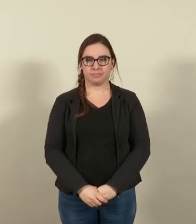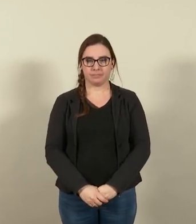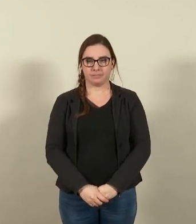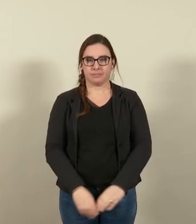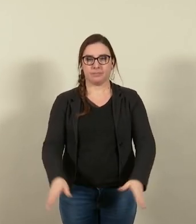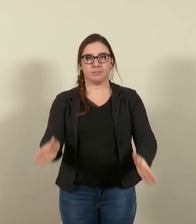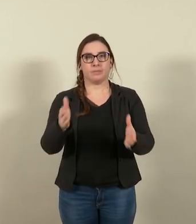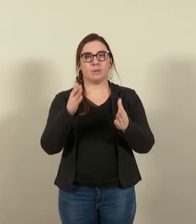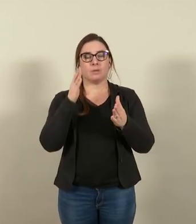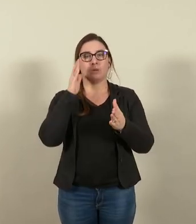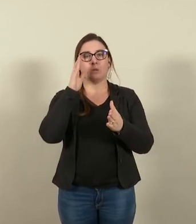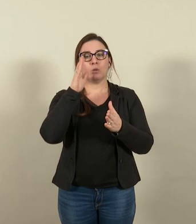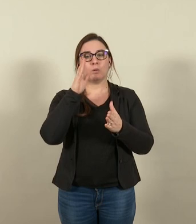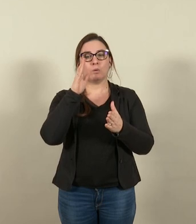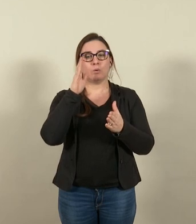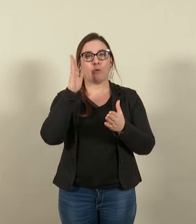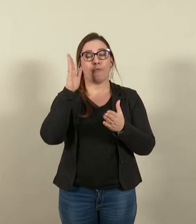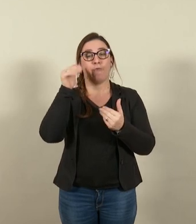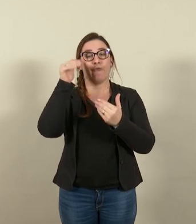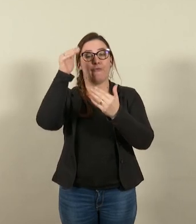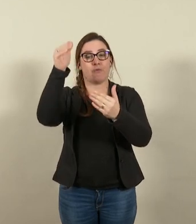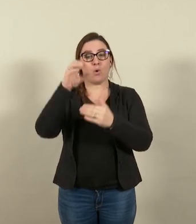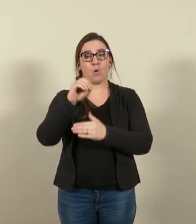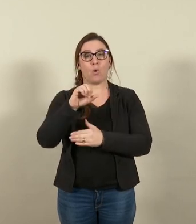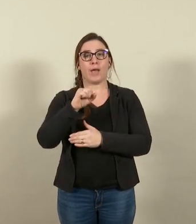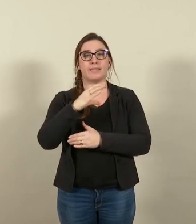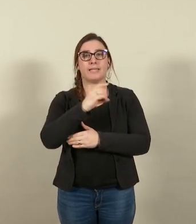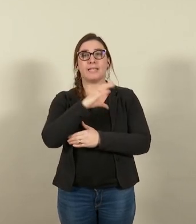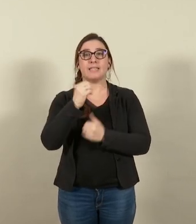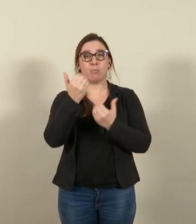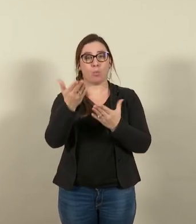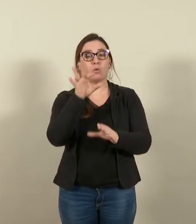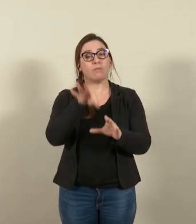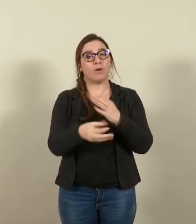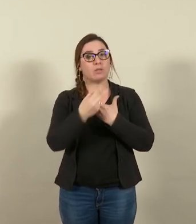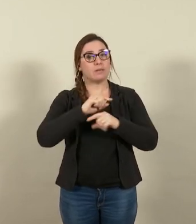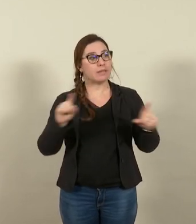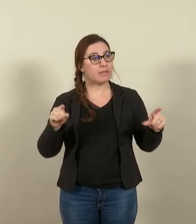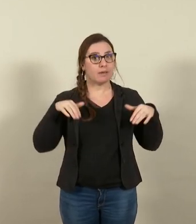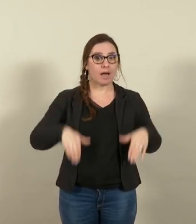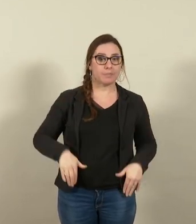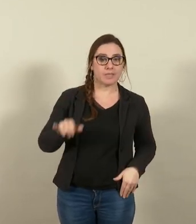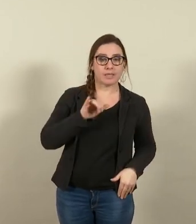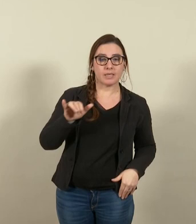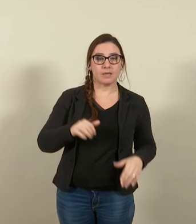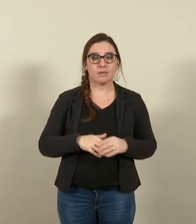je mets donc ce le vœu d'oscddc au voie qui ne prend pas part au vote qui s'abstient